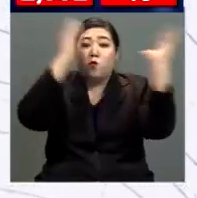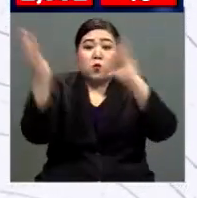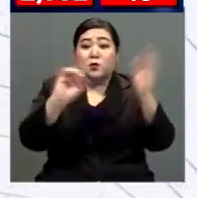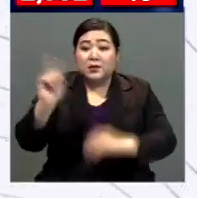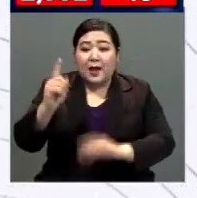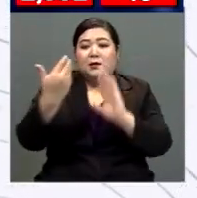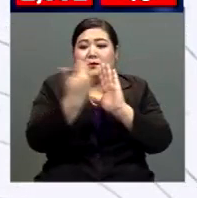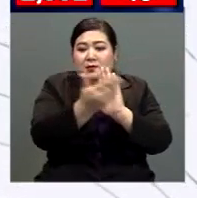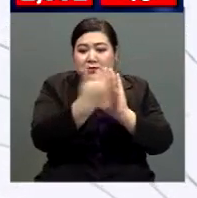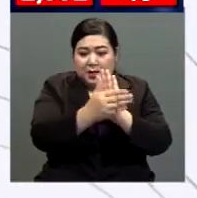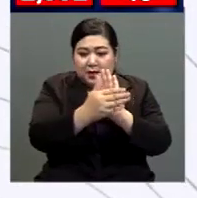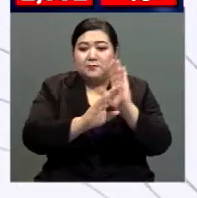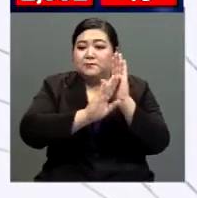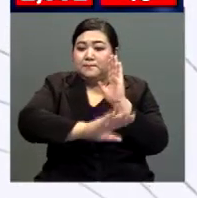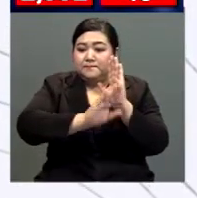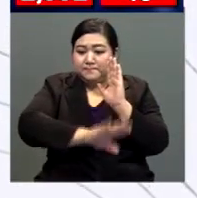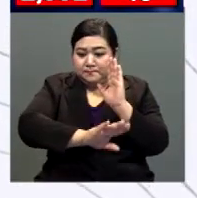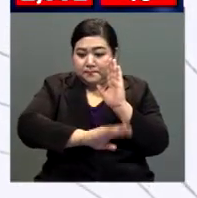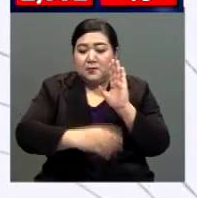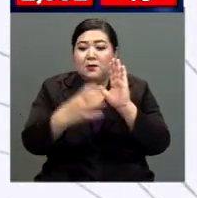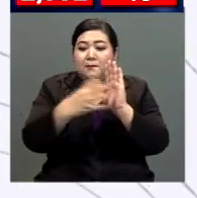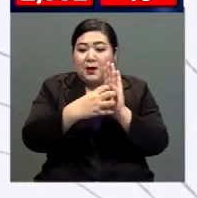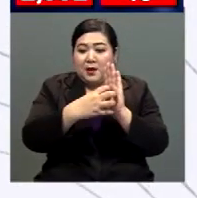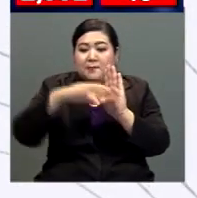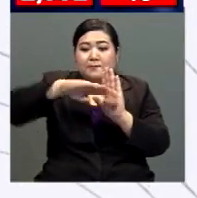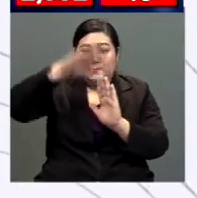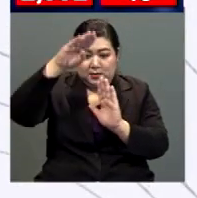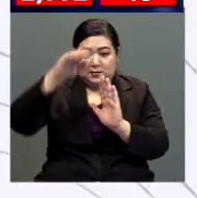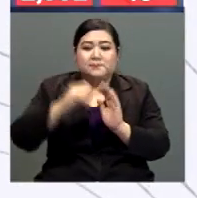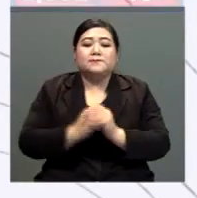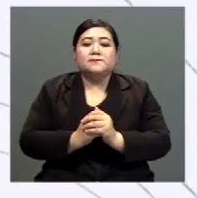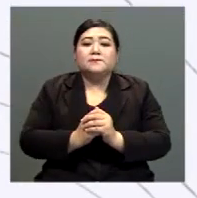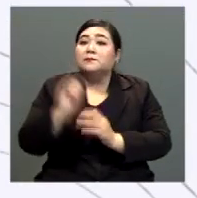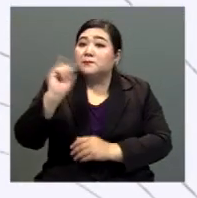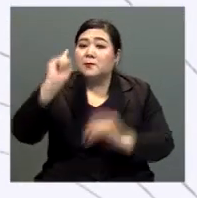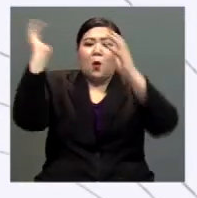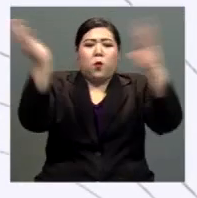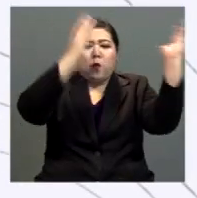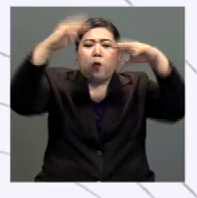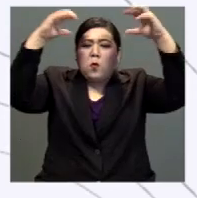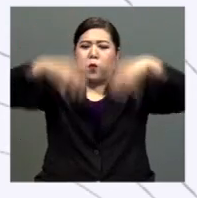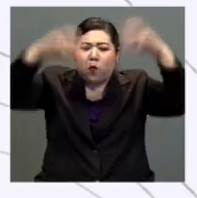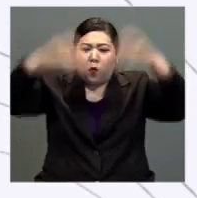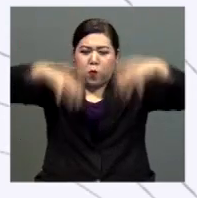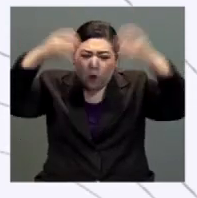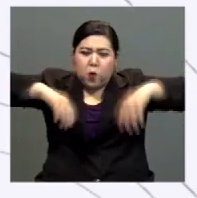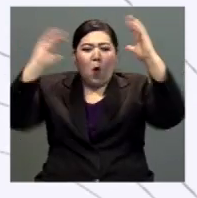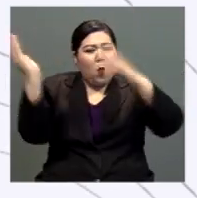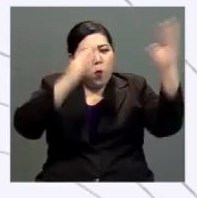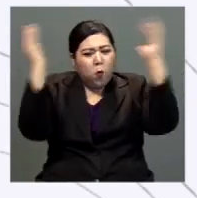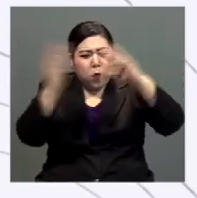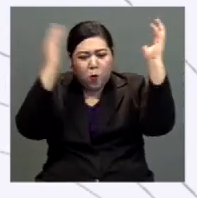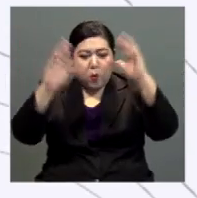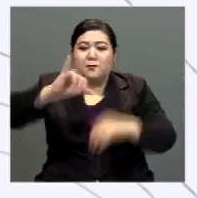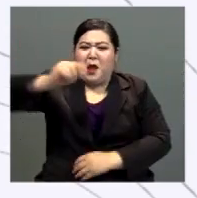ที่ภาคอีสานภาคตะวันออกภาคกลางและภาคเหนือค่ะก็จะเป็นลักษณะของพายุฝนฟ้าคะนองและลมกระโชกแรงรวมไปถึงอา